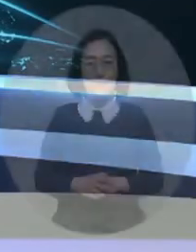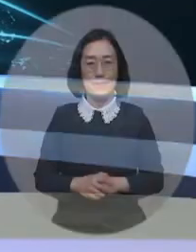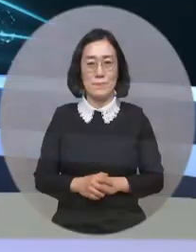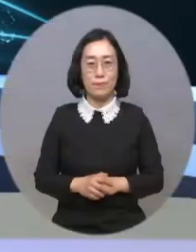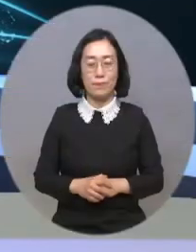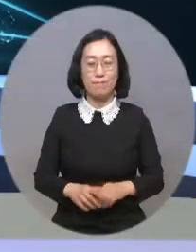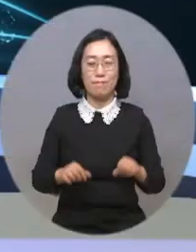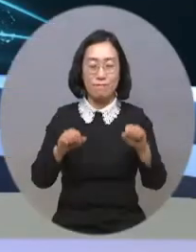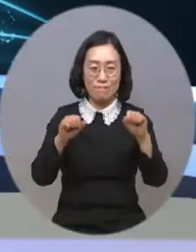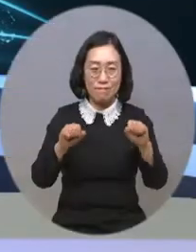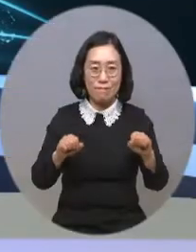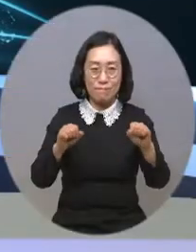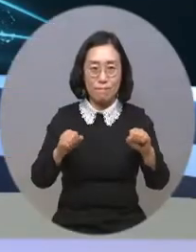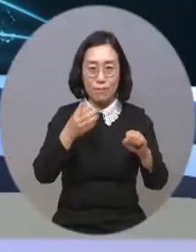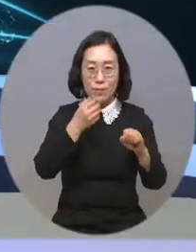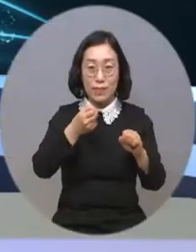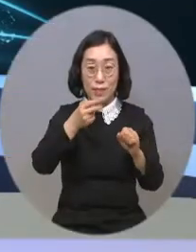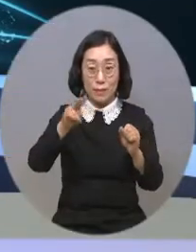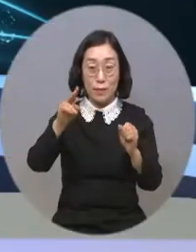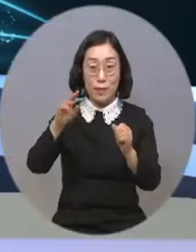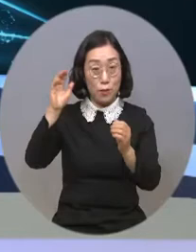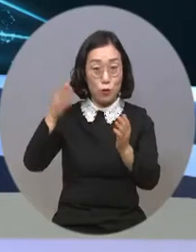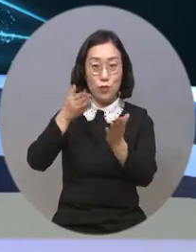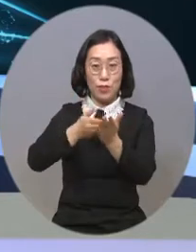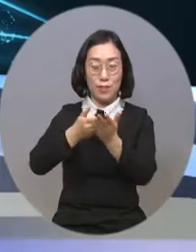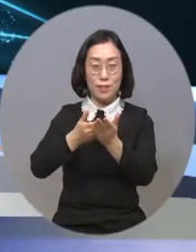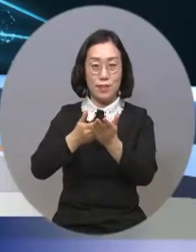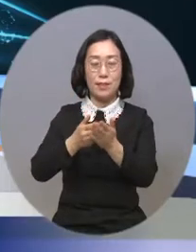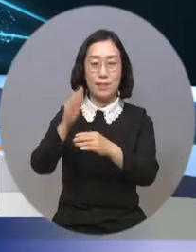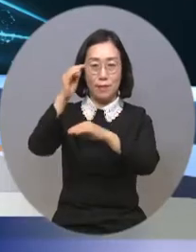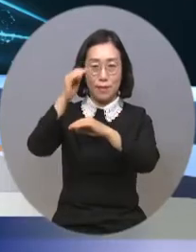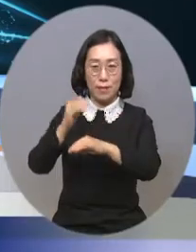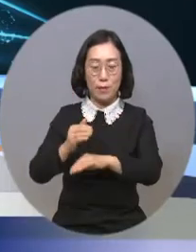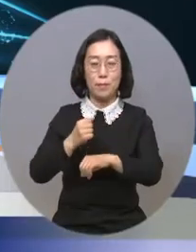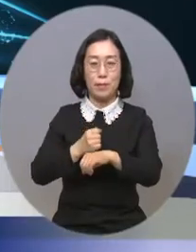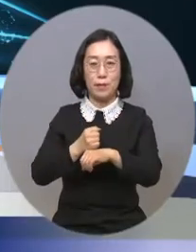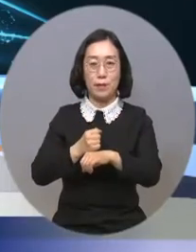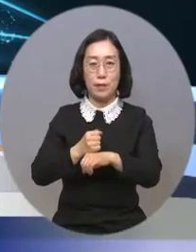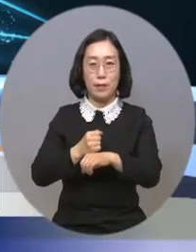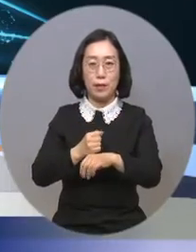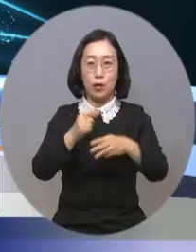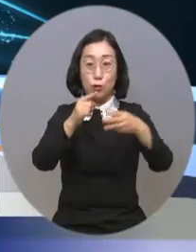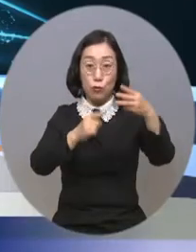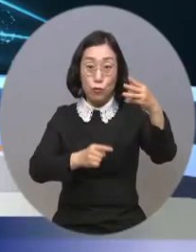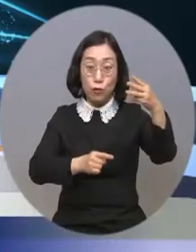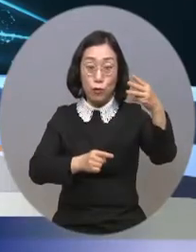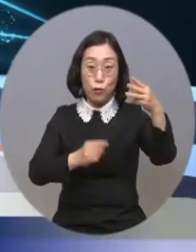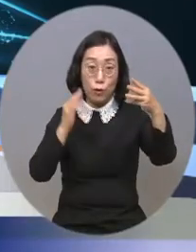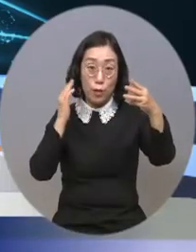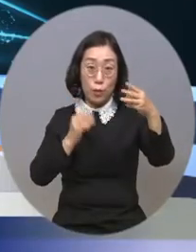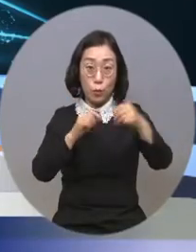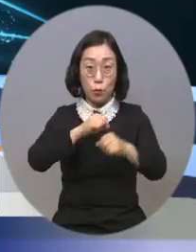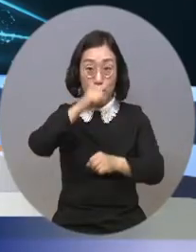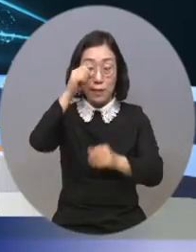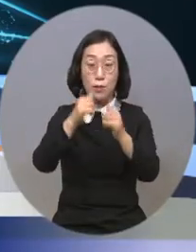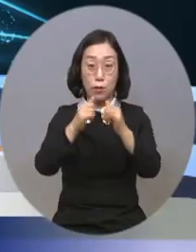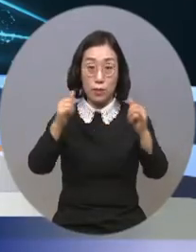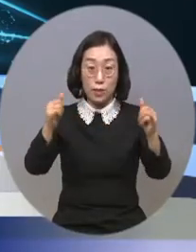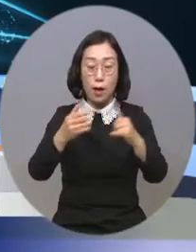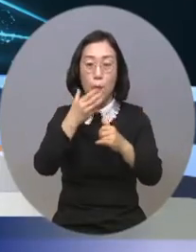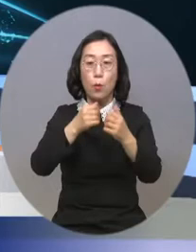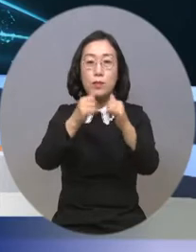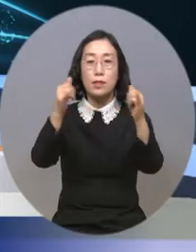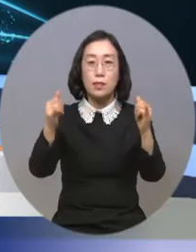시청자 여러분 안녕하십니까 복지 tv 뉴스 입니다 차기 대통령 윤석열 당선인이 꿈꾸는 복지 사회는 어떤